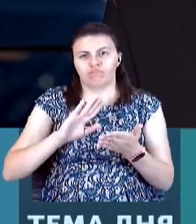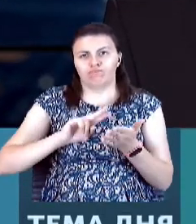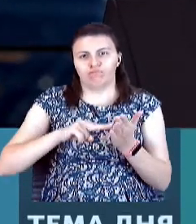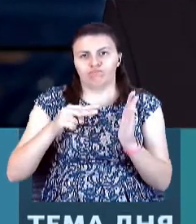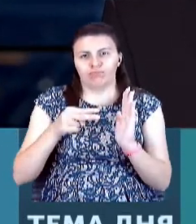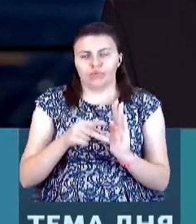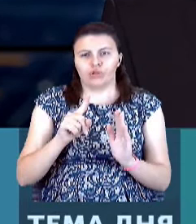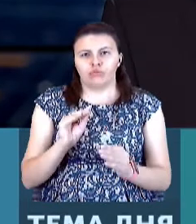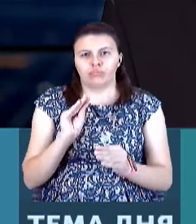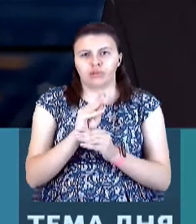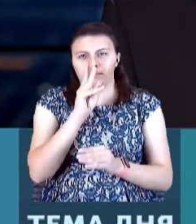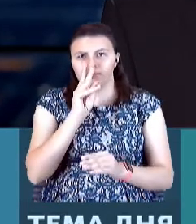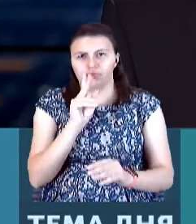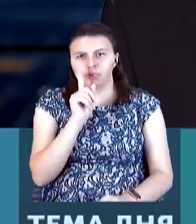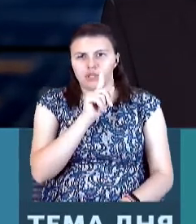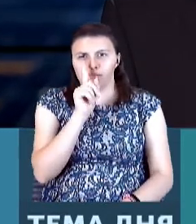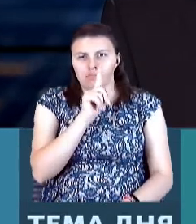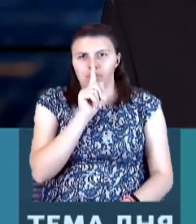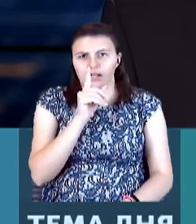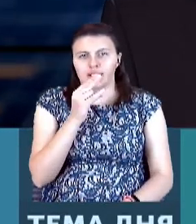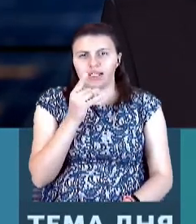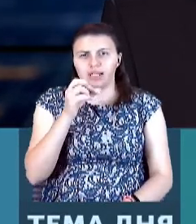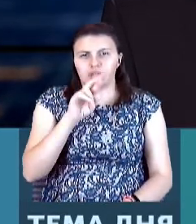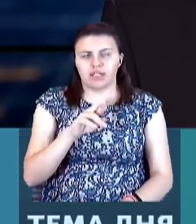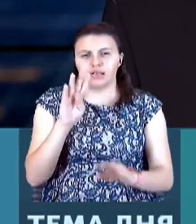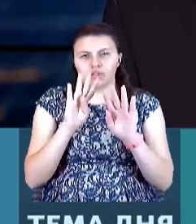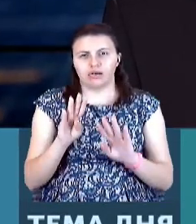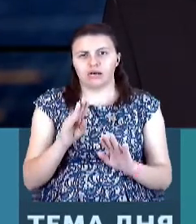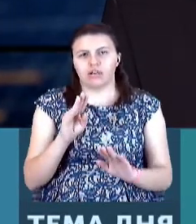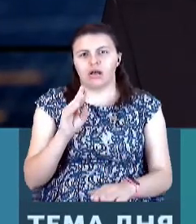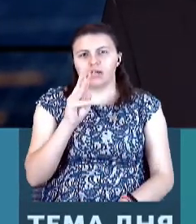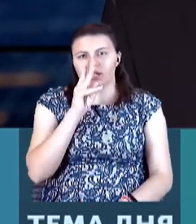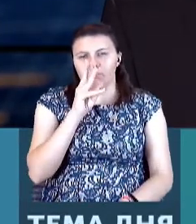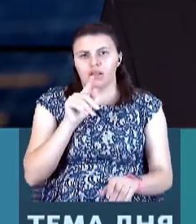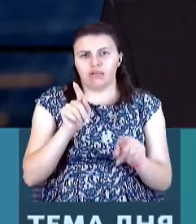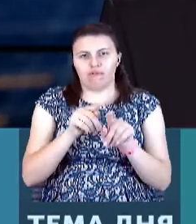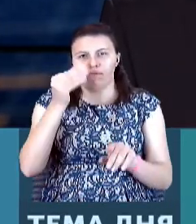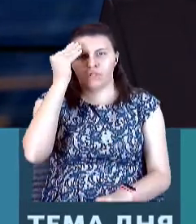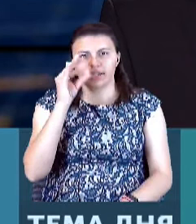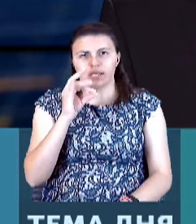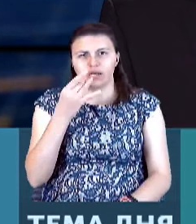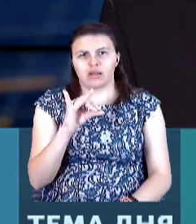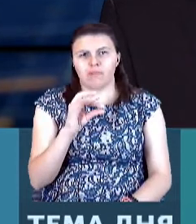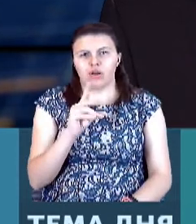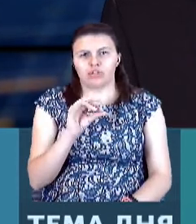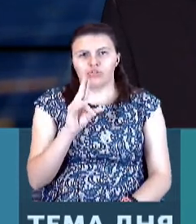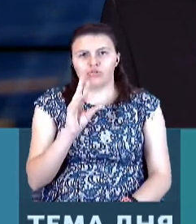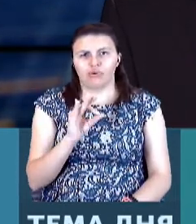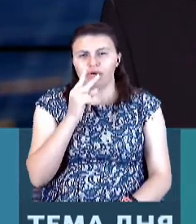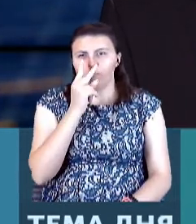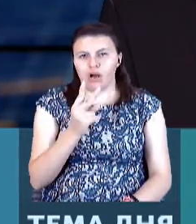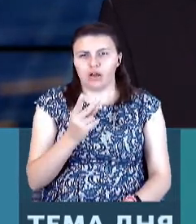мінімалки забезпечить детінізацію сірих зарплат, так вважає міністр фінансів Сергій Марченко, а повідомляє сайт Кабміну. Ви